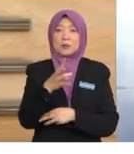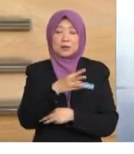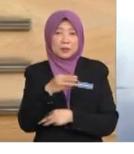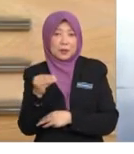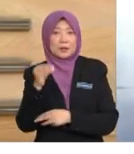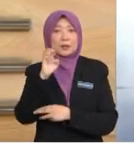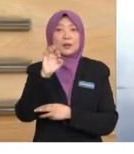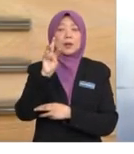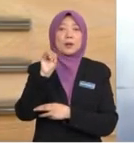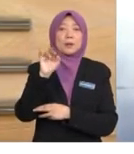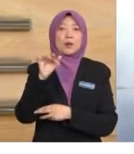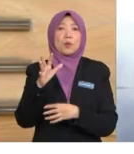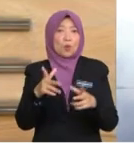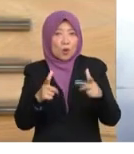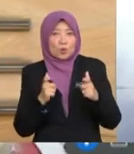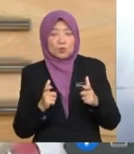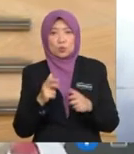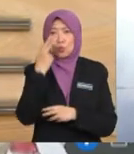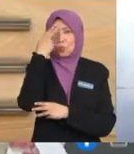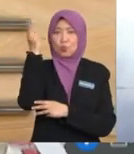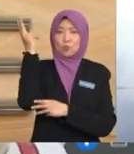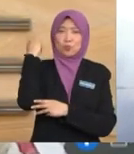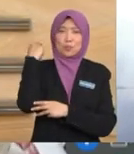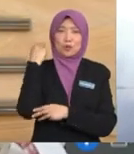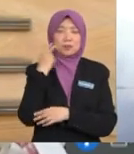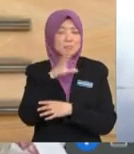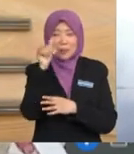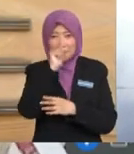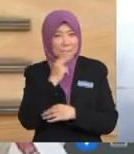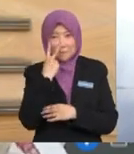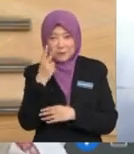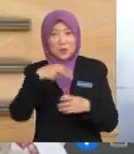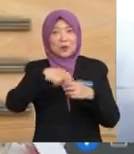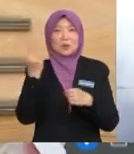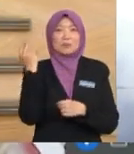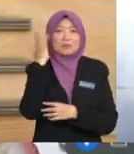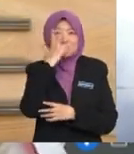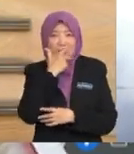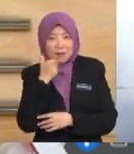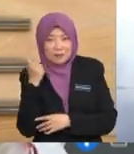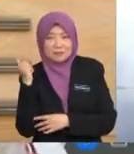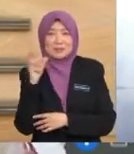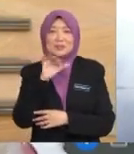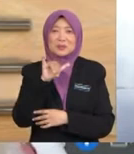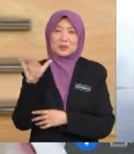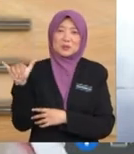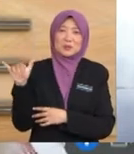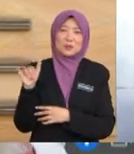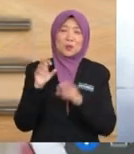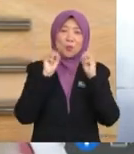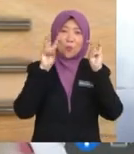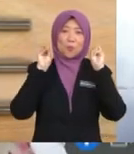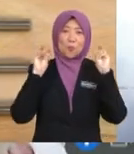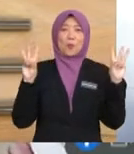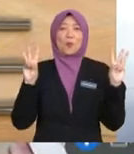hebatnya anak murid cikgu ni. Ya Allah. Tak sabar nak tengok hasil mereka. Cantiknya. Amin. Ui, lawanya. Wah.